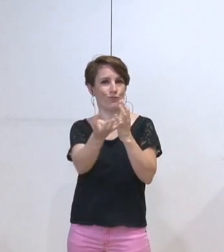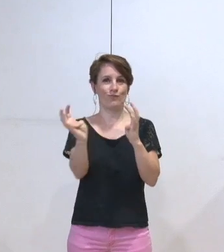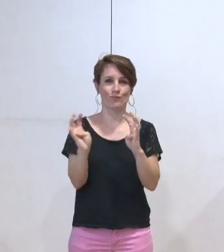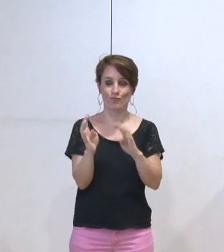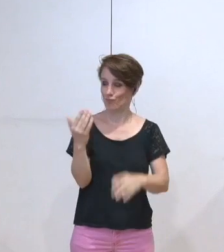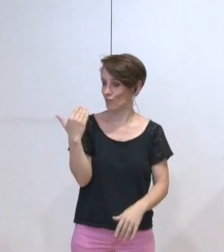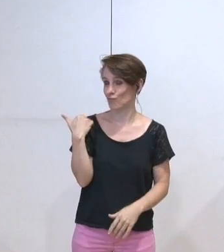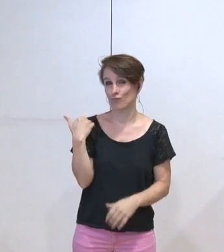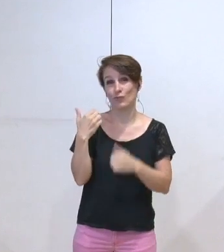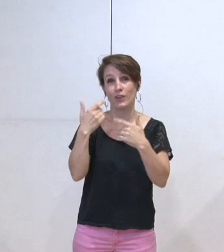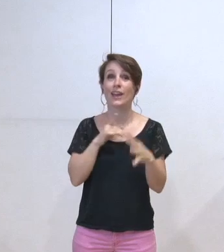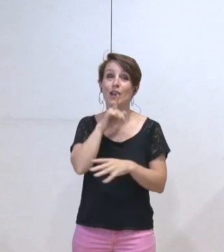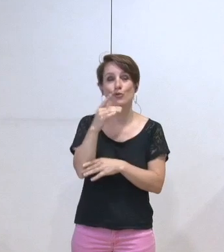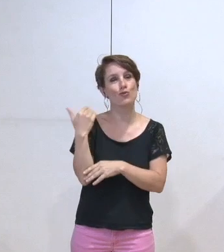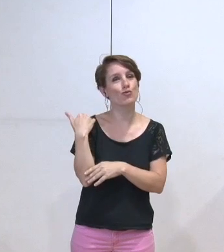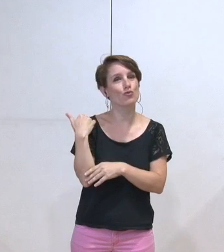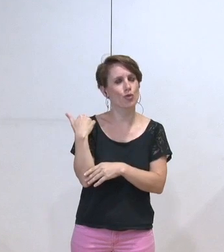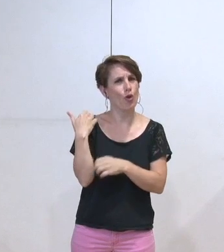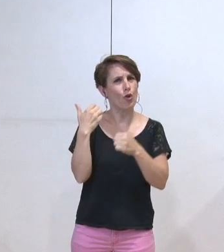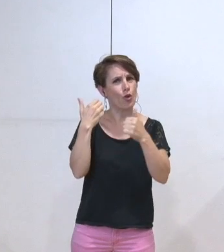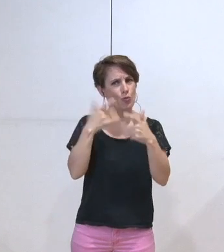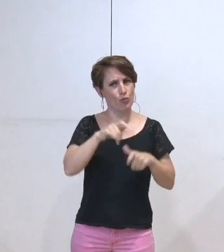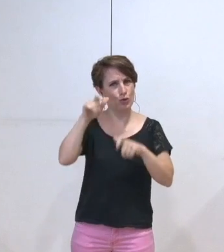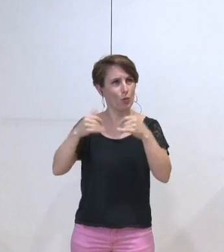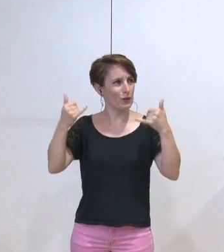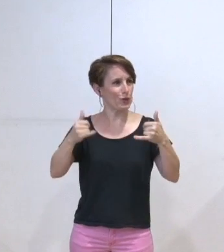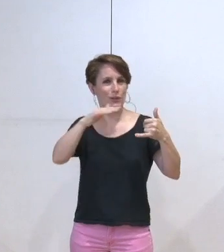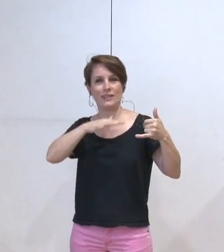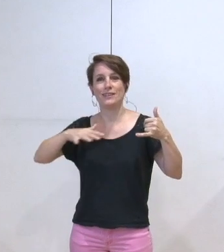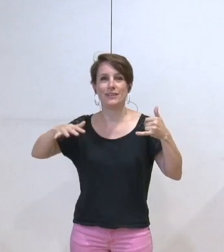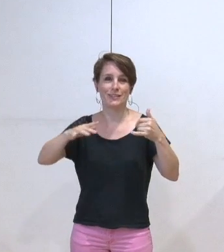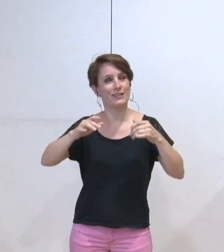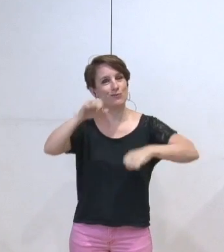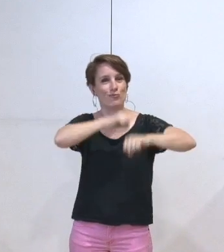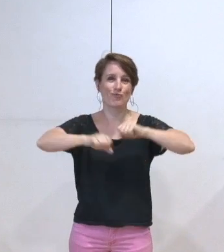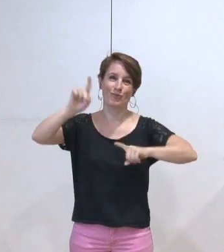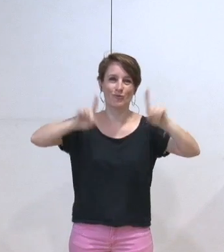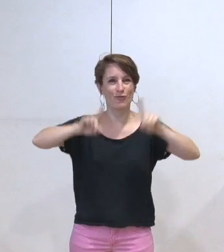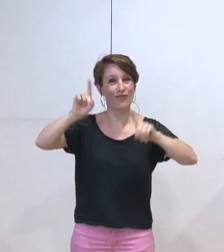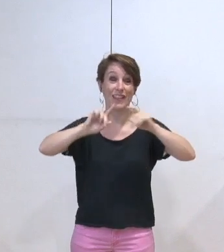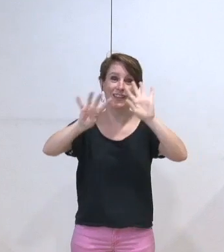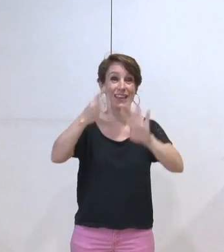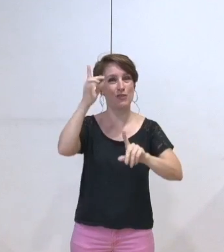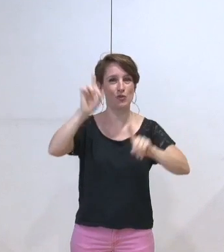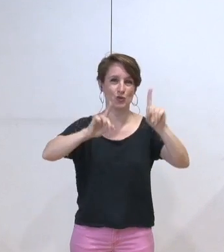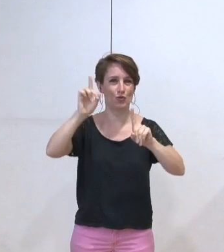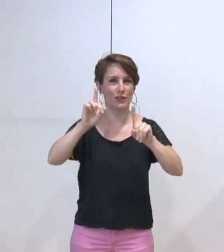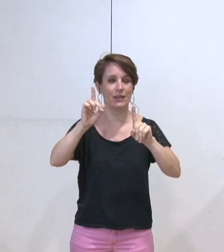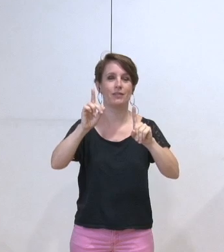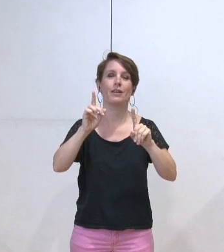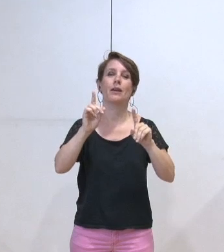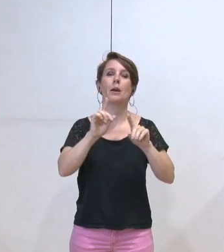jours nous célébrions nombreux ici et dans les alentours de Grenoble le 14 juillet place de Verdin pour le